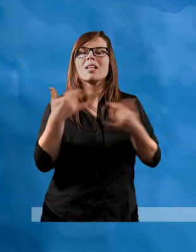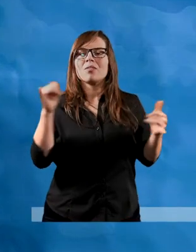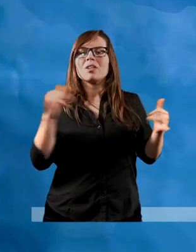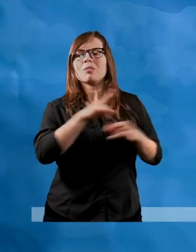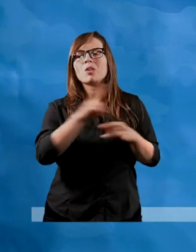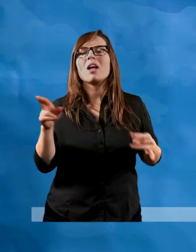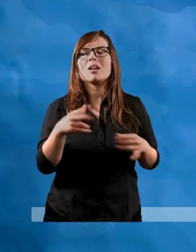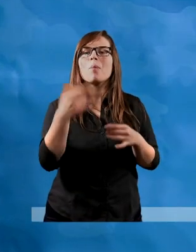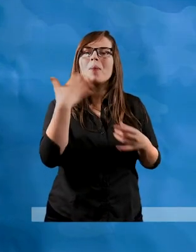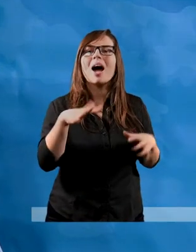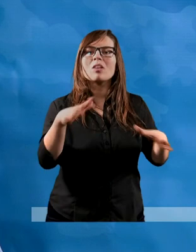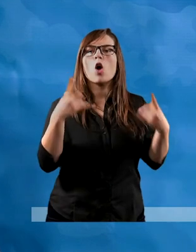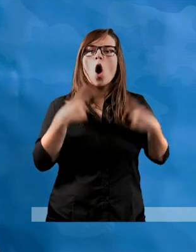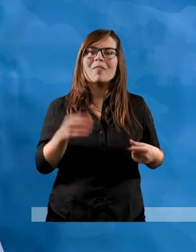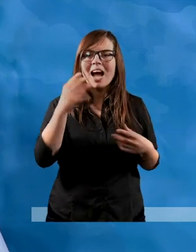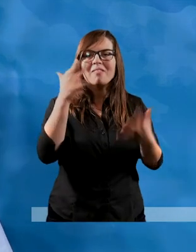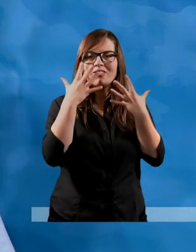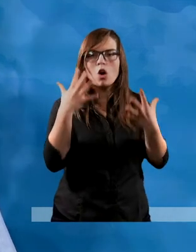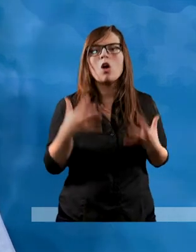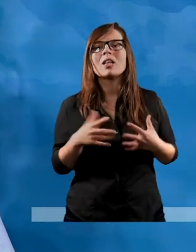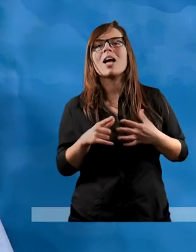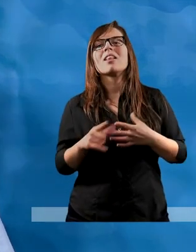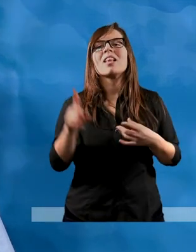jakże zupełnie inaczej nasze życie by wyglądało.